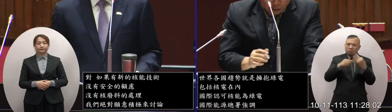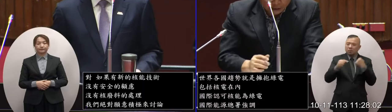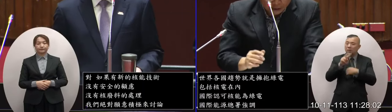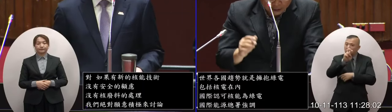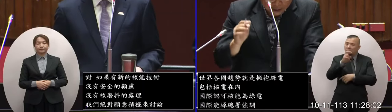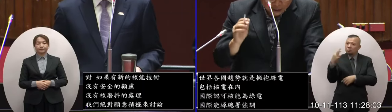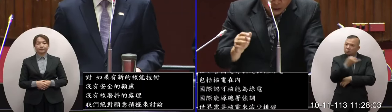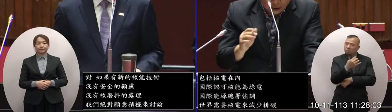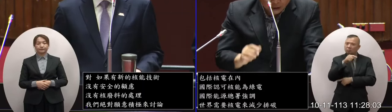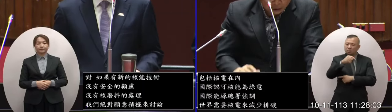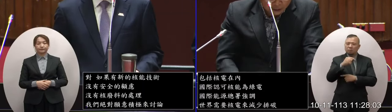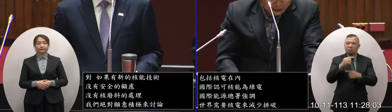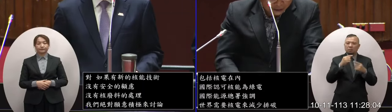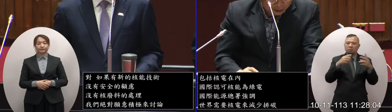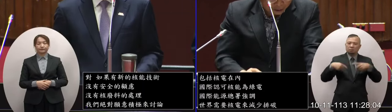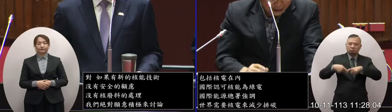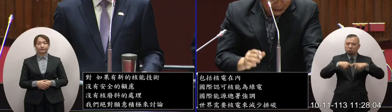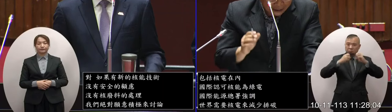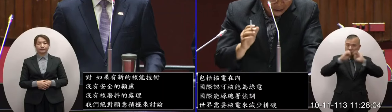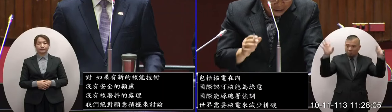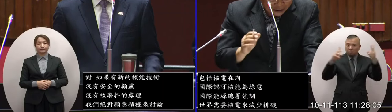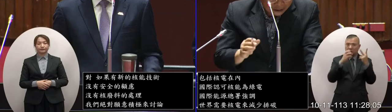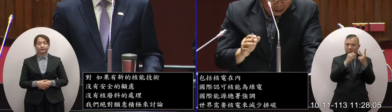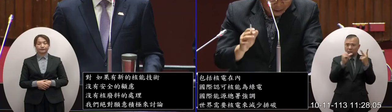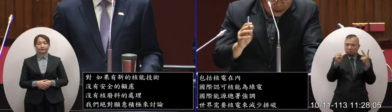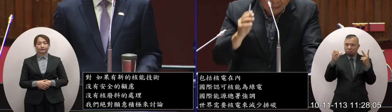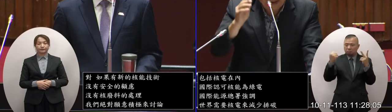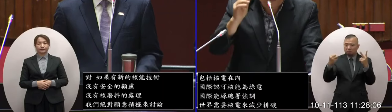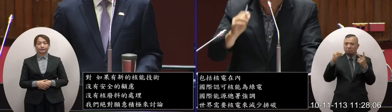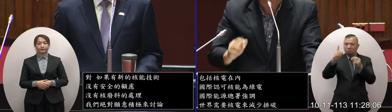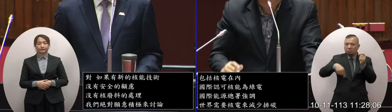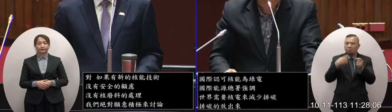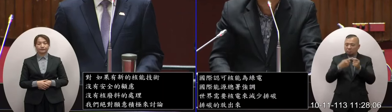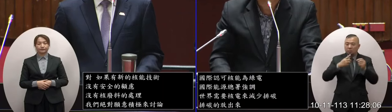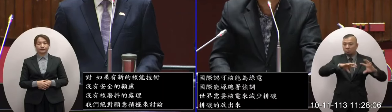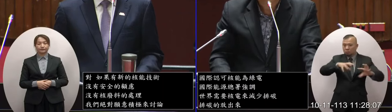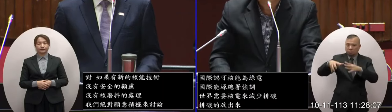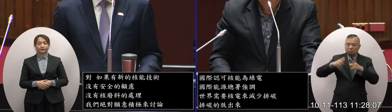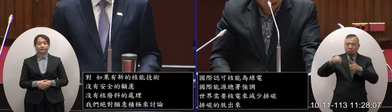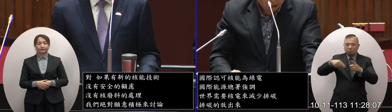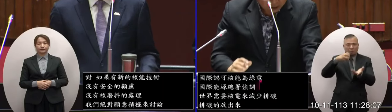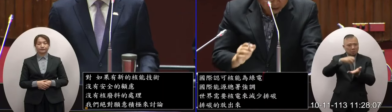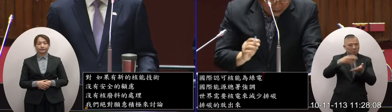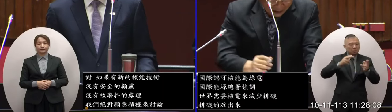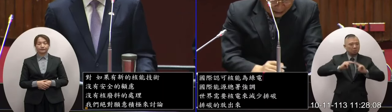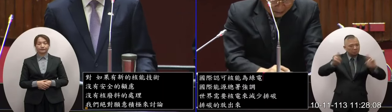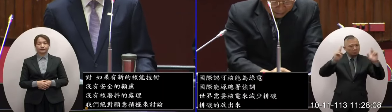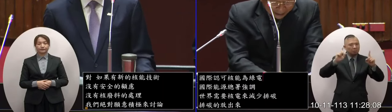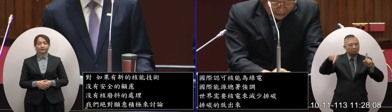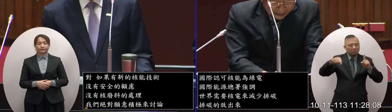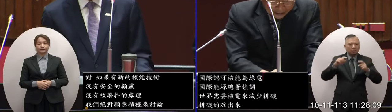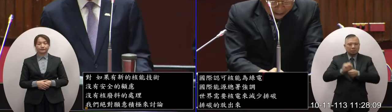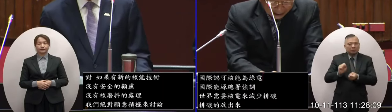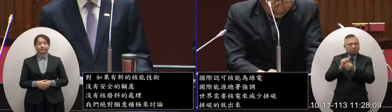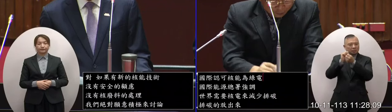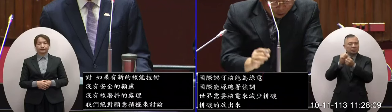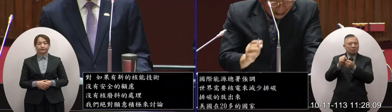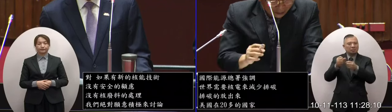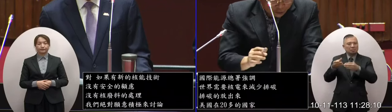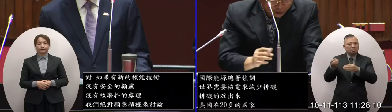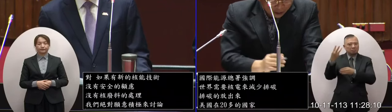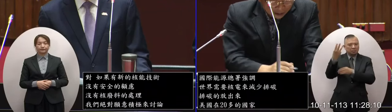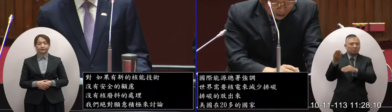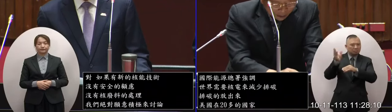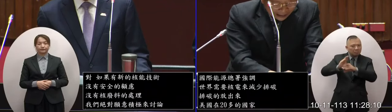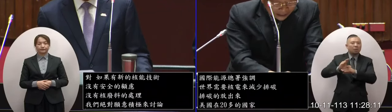力2050年全球核能容量增加为3倍的目标。哦，那美日韩都